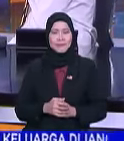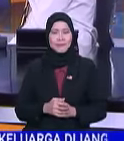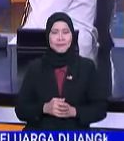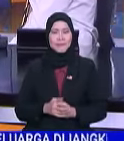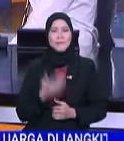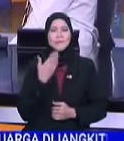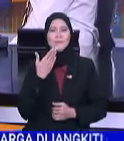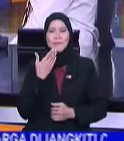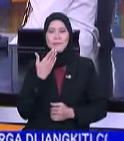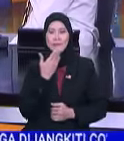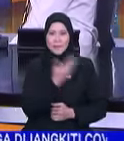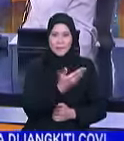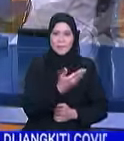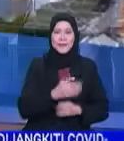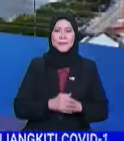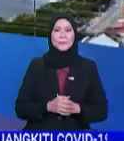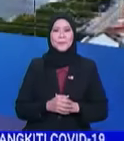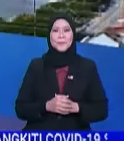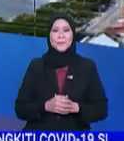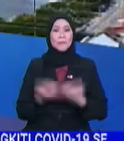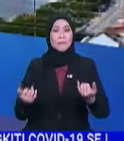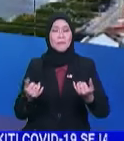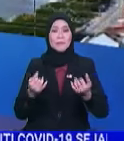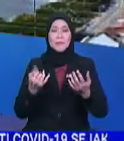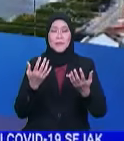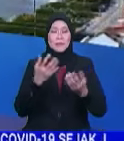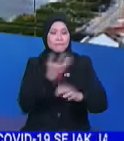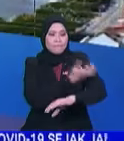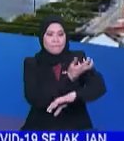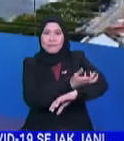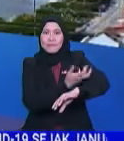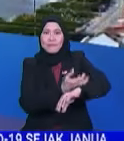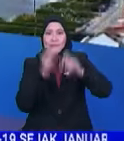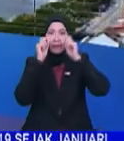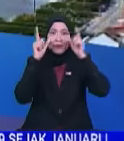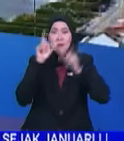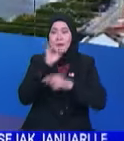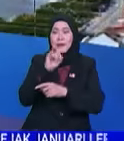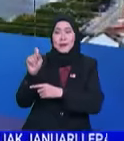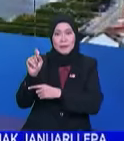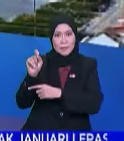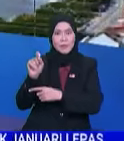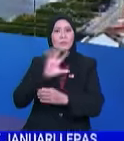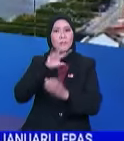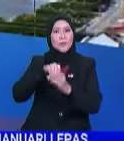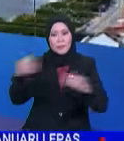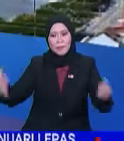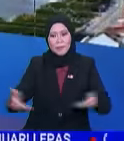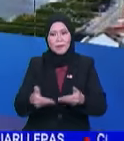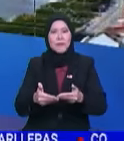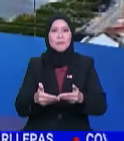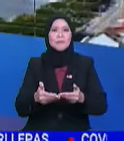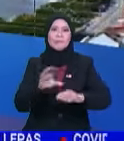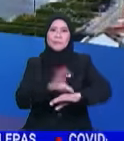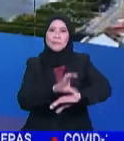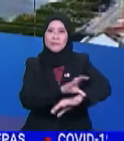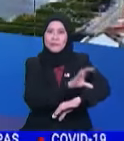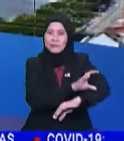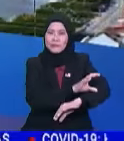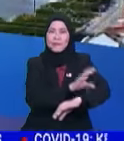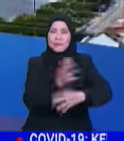Ya, terima kasih Redwin. Melahirkan generasi celik bidang teknologi makluman IT termasuk pengenalan kepada dunia pengaturcaraan